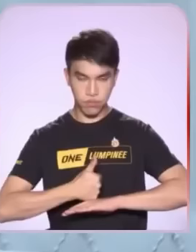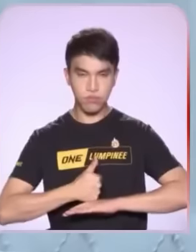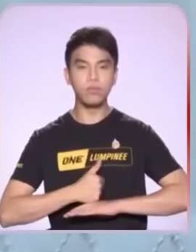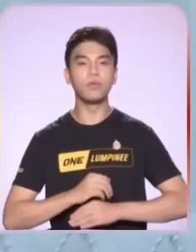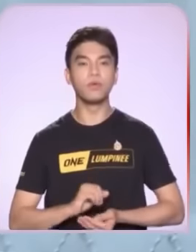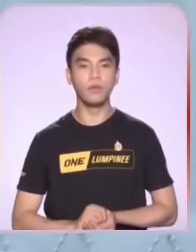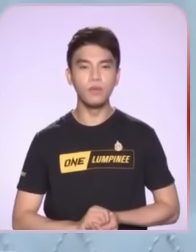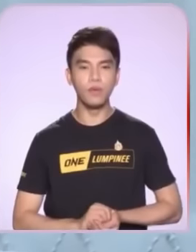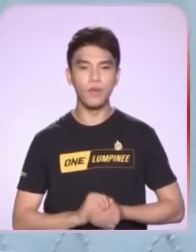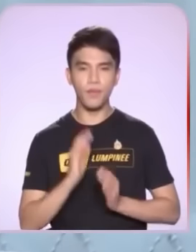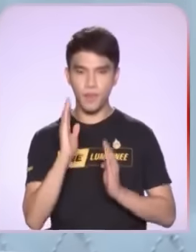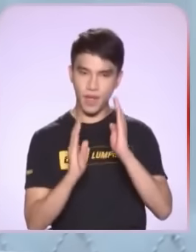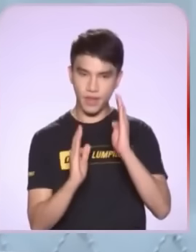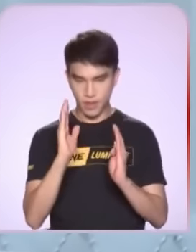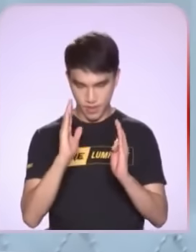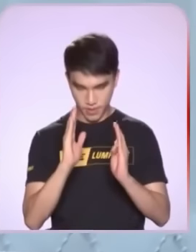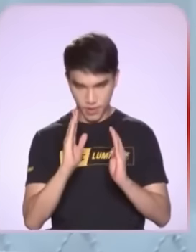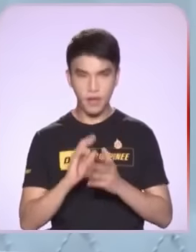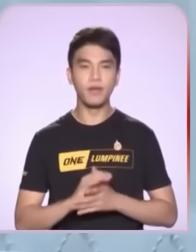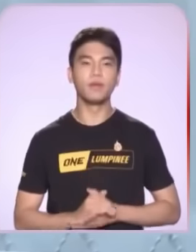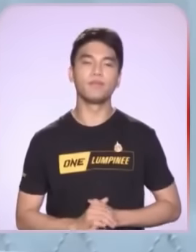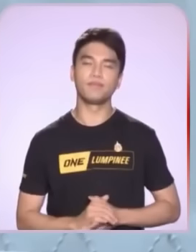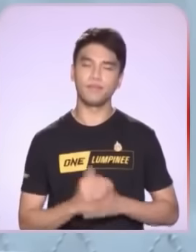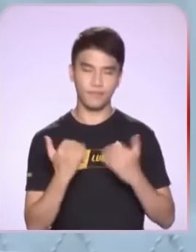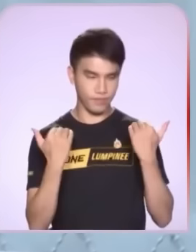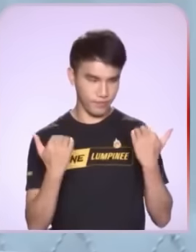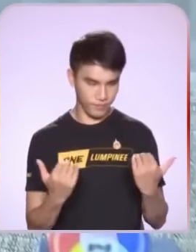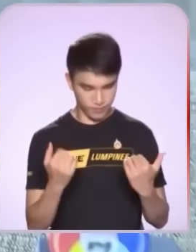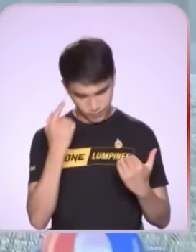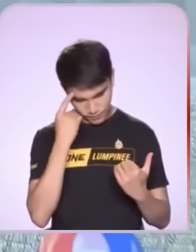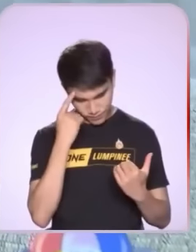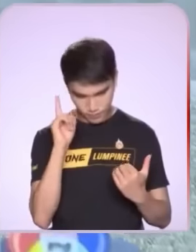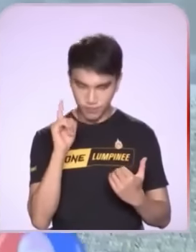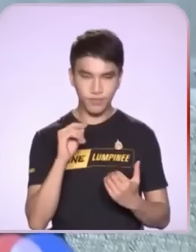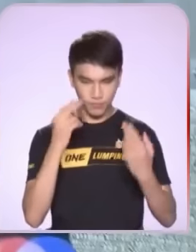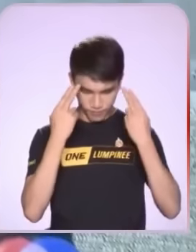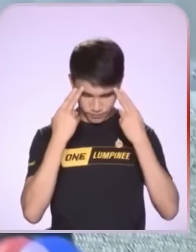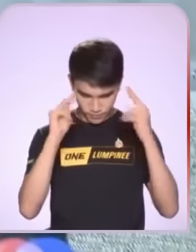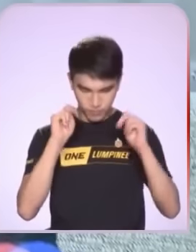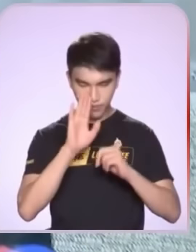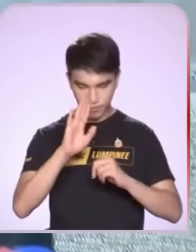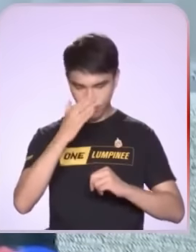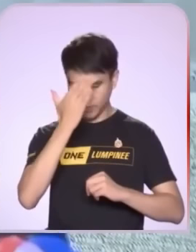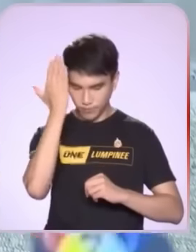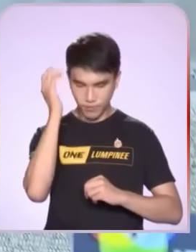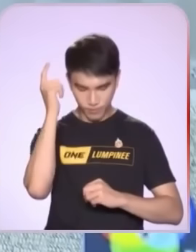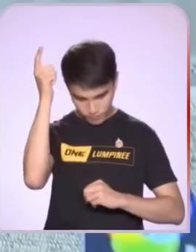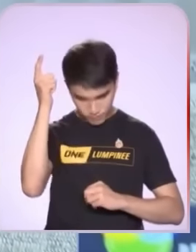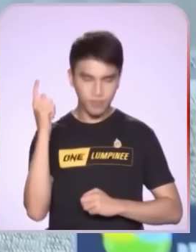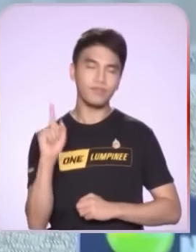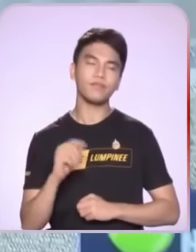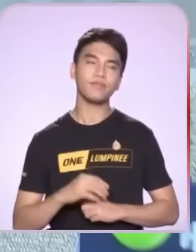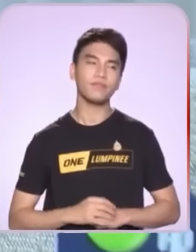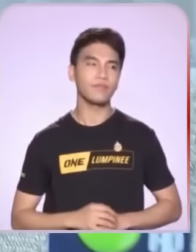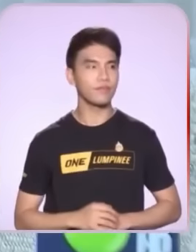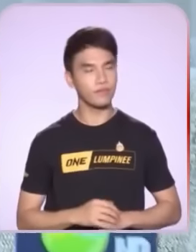นวัตกรรมเพื่อประชาธิปไตยสถาบันพระปกเกล้าค่ะก็มีการแสดงความคิดเห็นต่อการเป็นนายกของนางสาวแพรทองธาบอกว่าจริงๆ